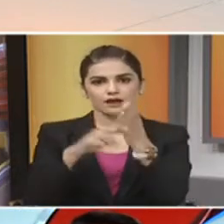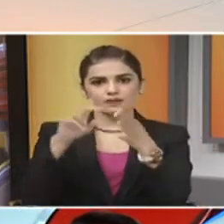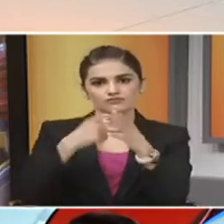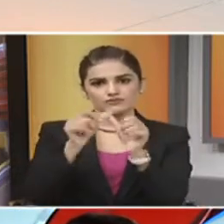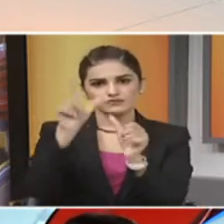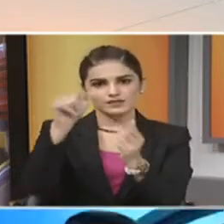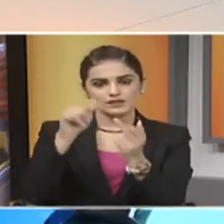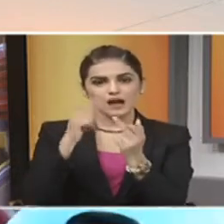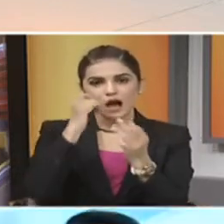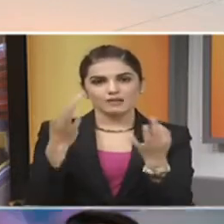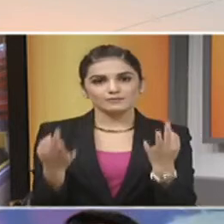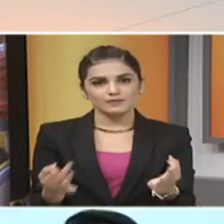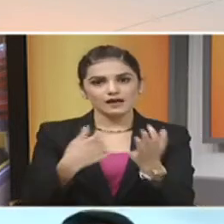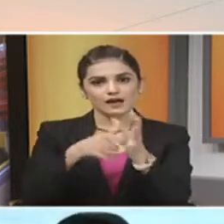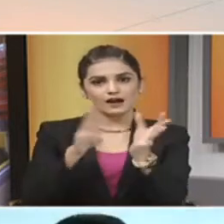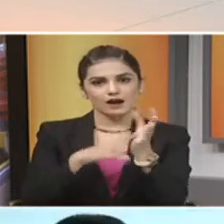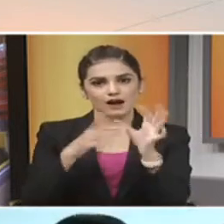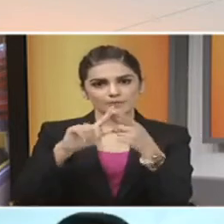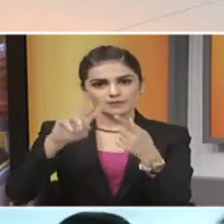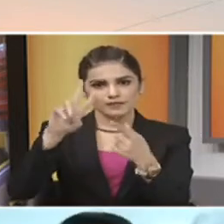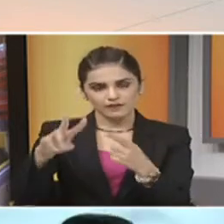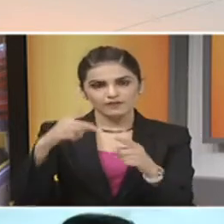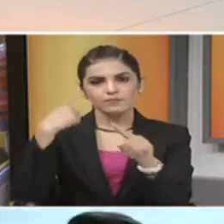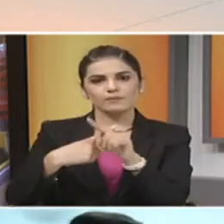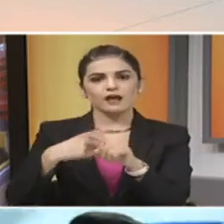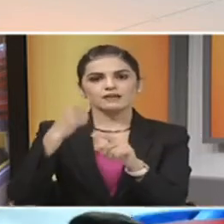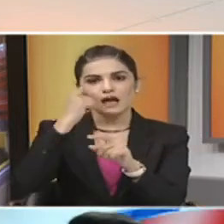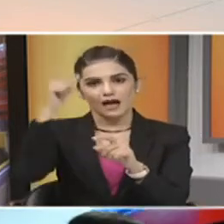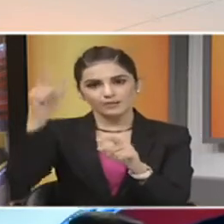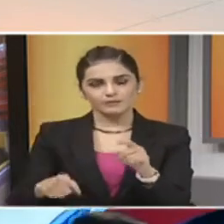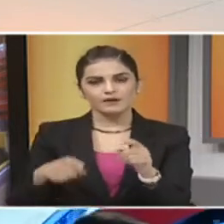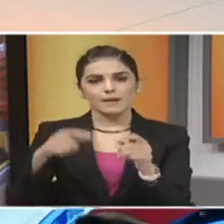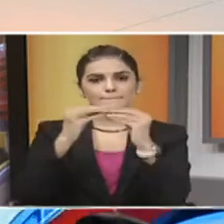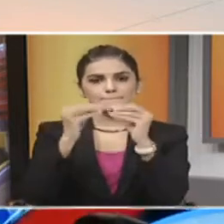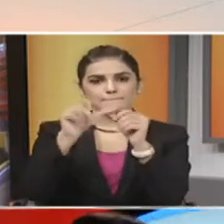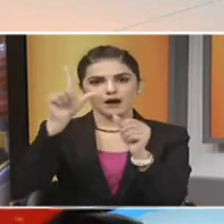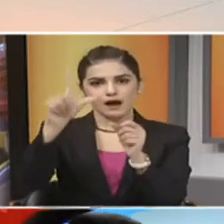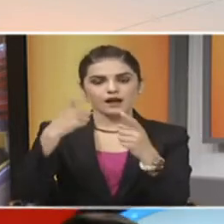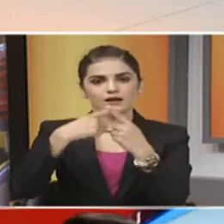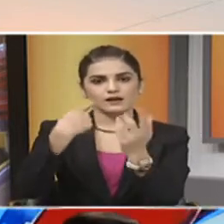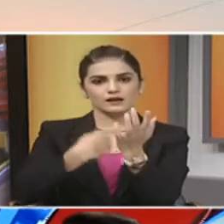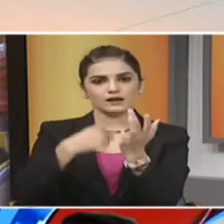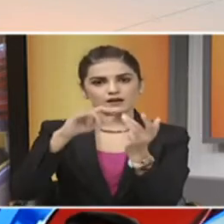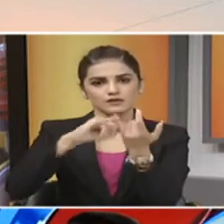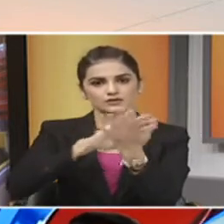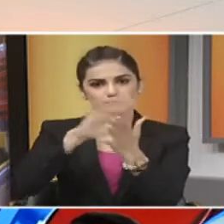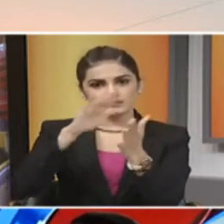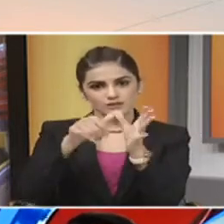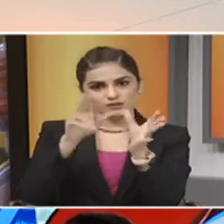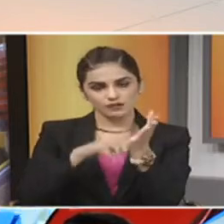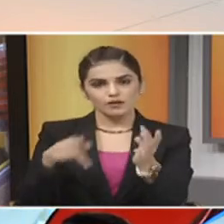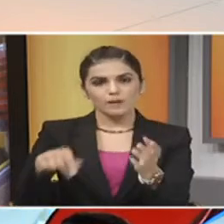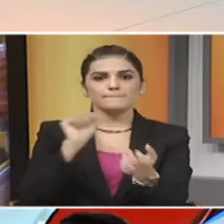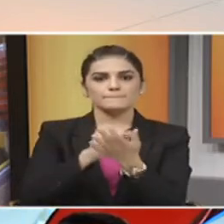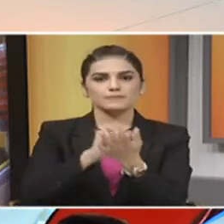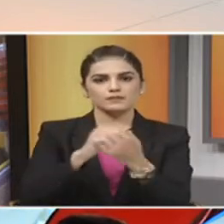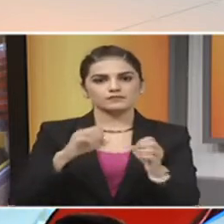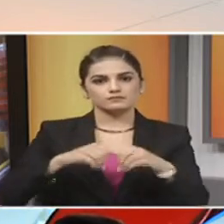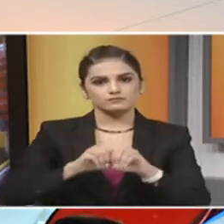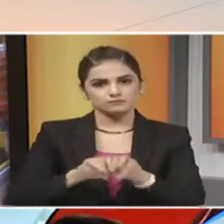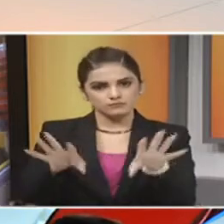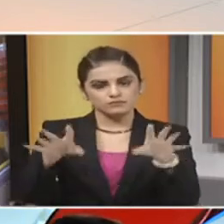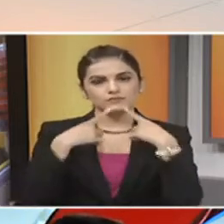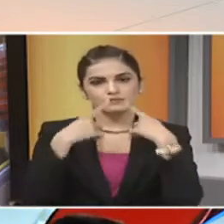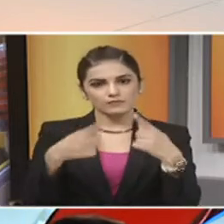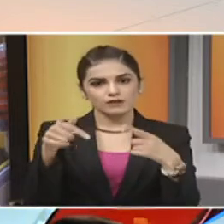योग गुरू बाबा रामदेव और आचार्य बालकृष्ण ने प्रेस कांफ्रेंस करके इसका ऐलान किया प्रेस कांफ्रेंस में